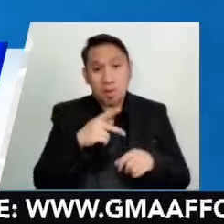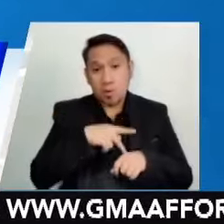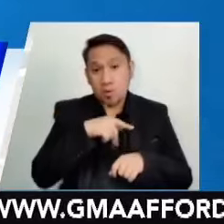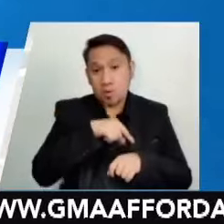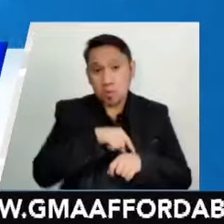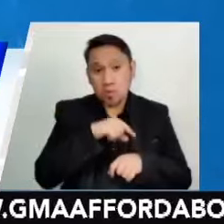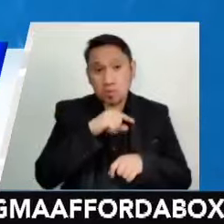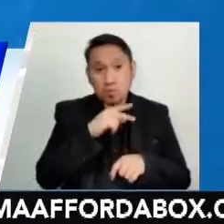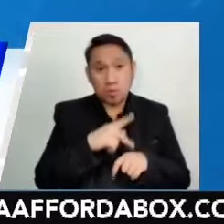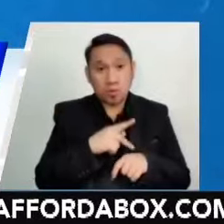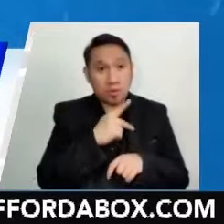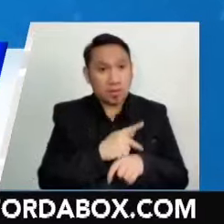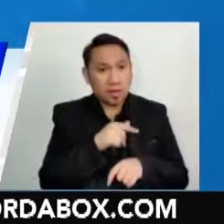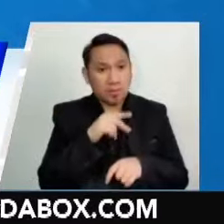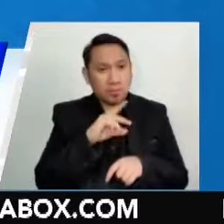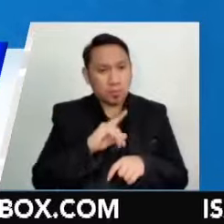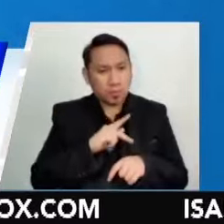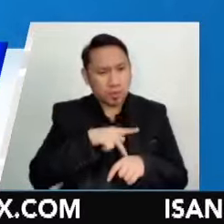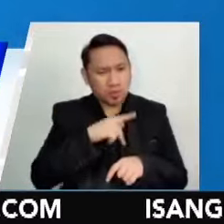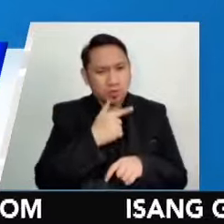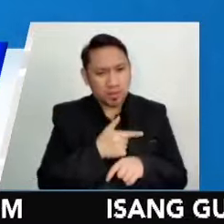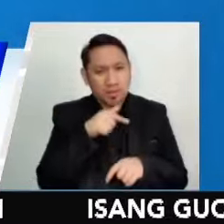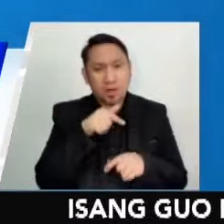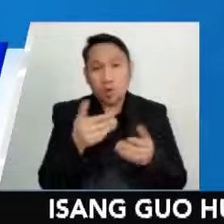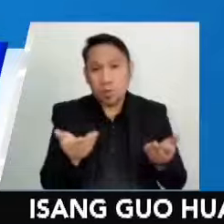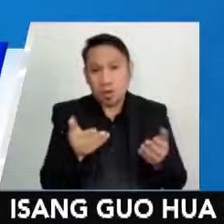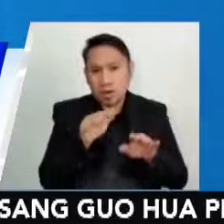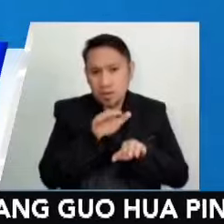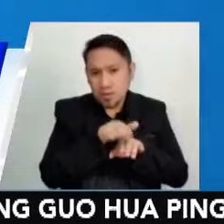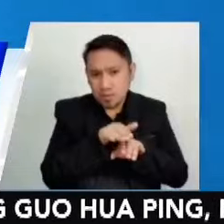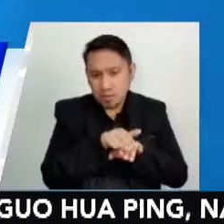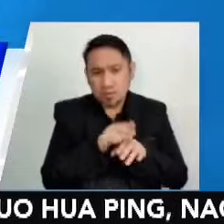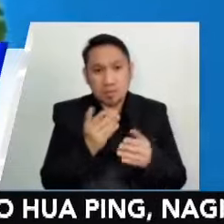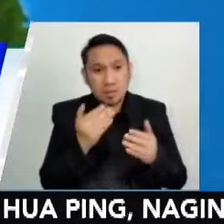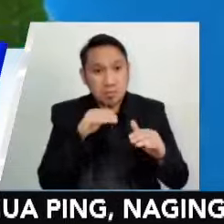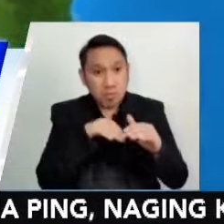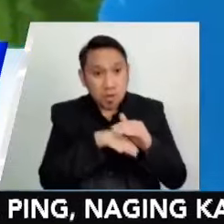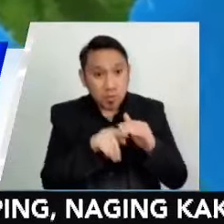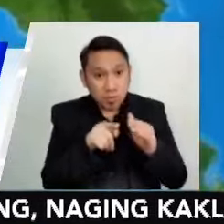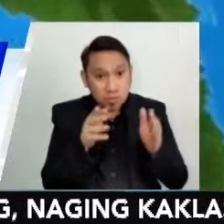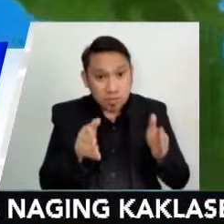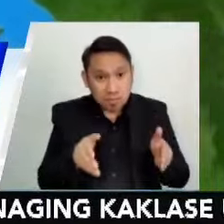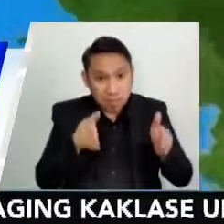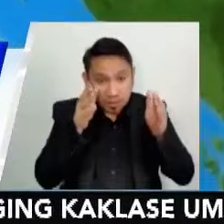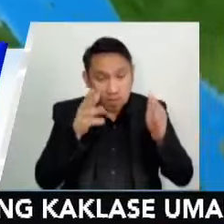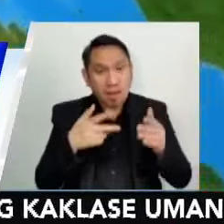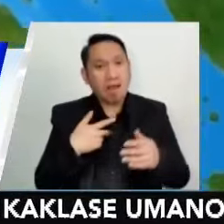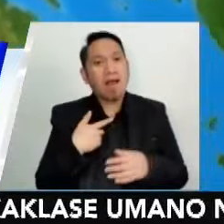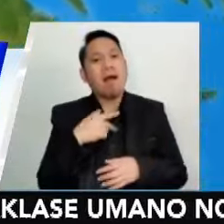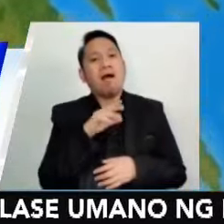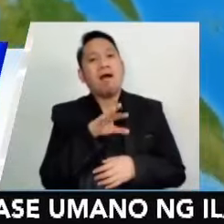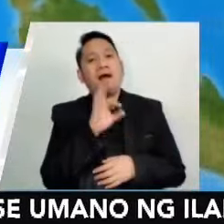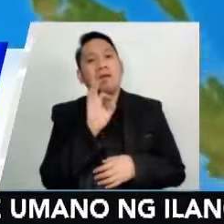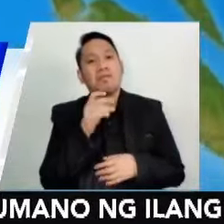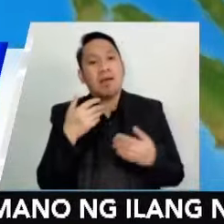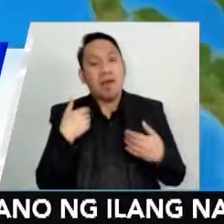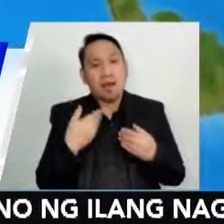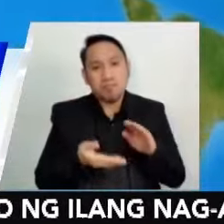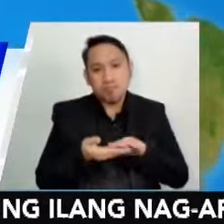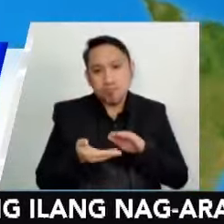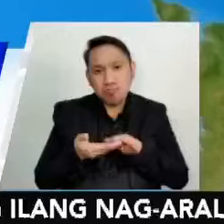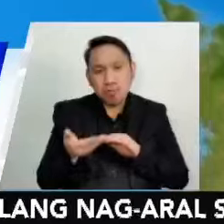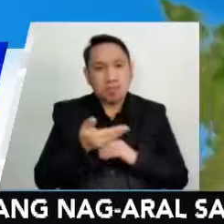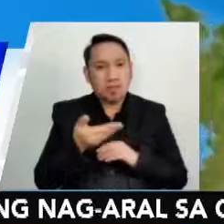sa bisa ng search warrant pinasok nilaang gusali at tumambad sa kanila ang iba't ibang gambling materials mga laptop at mga sim